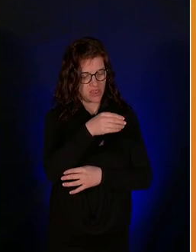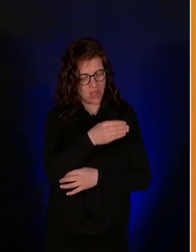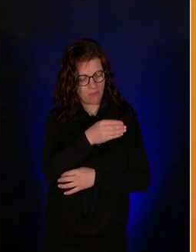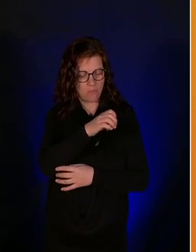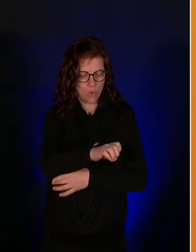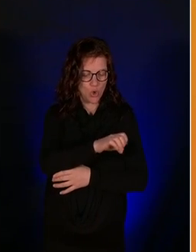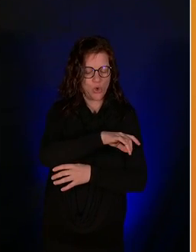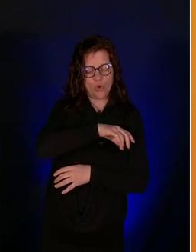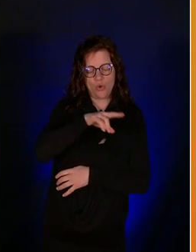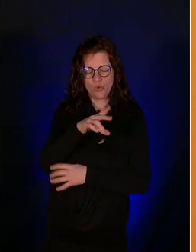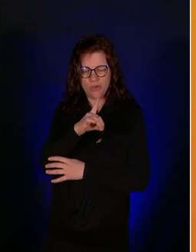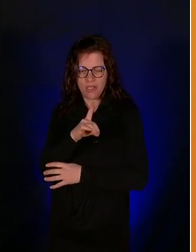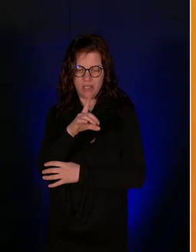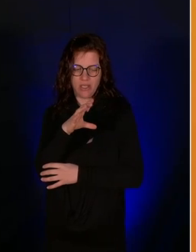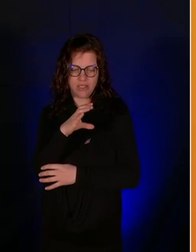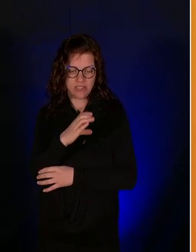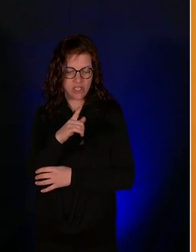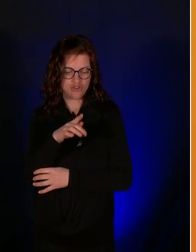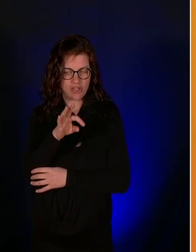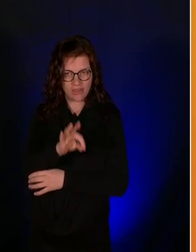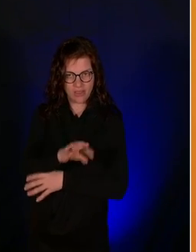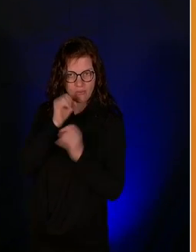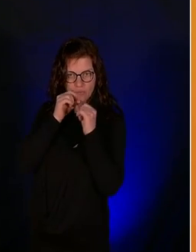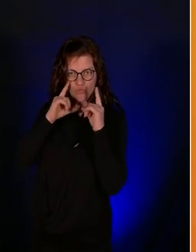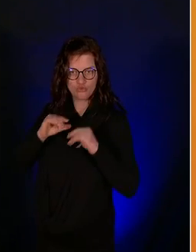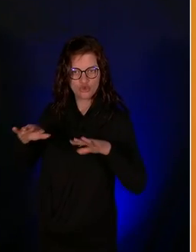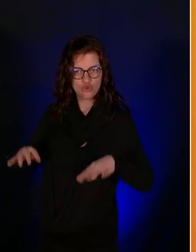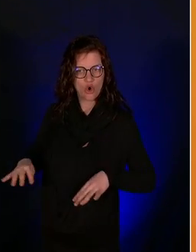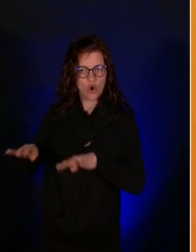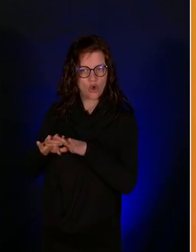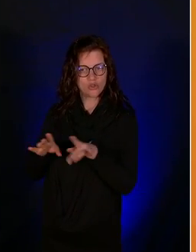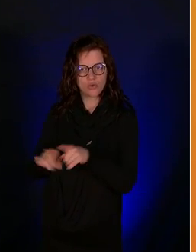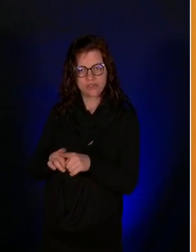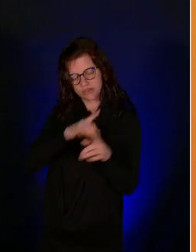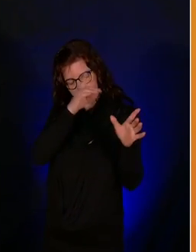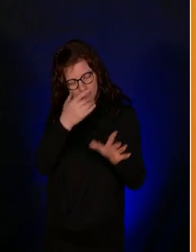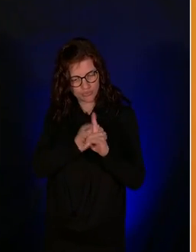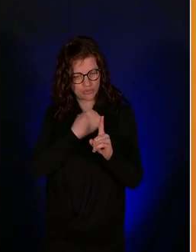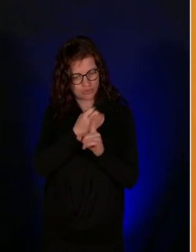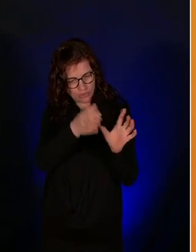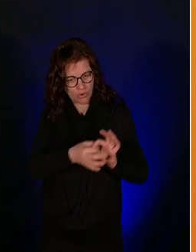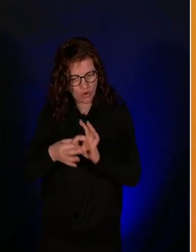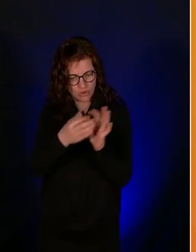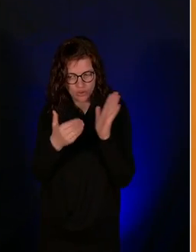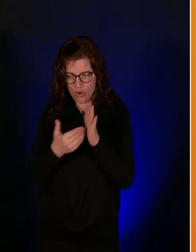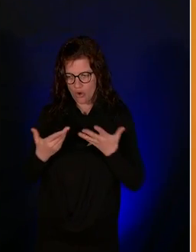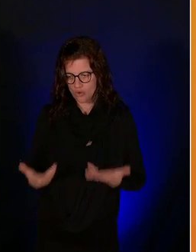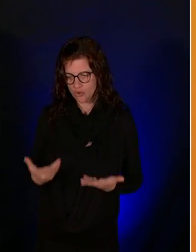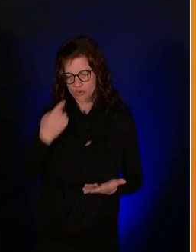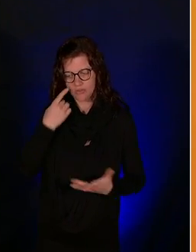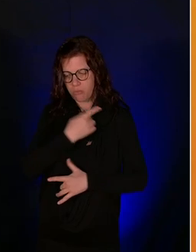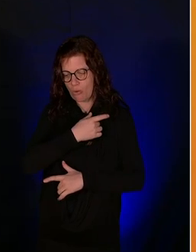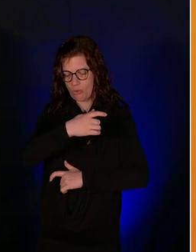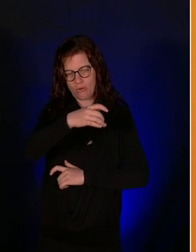à l'UDCGT des Bouches-du-Rhône, d'avoir coordonné la lutte et de la coordonner encore aujourd'hui pour que nos camarades de la centrale